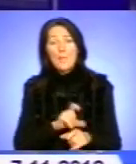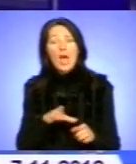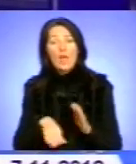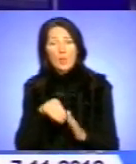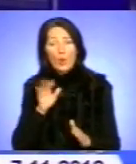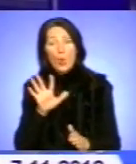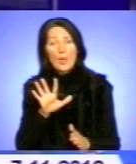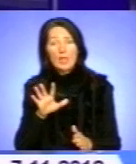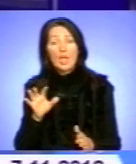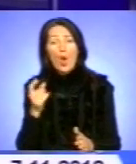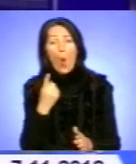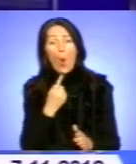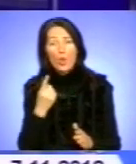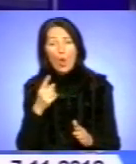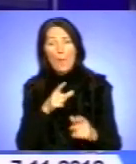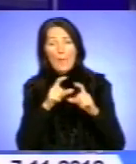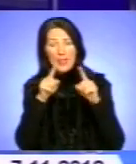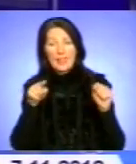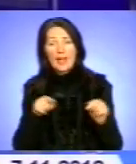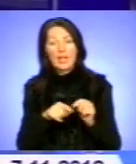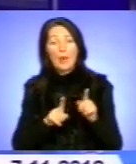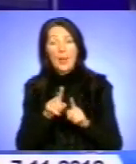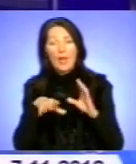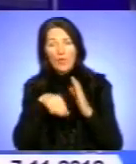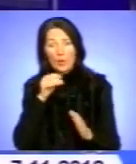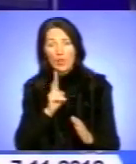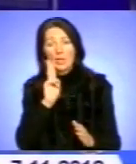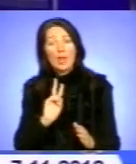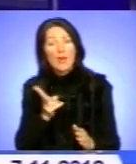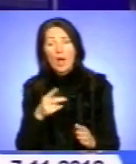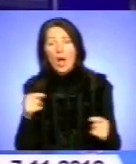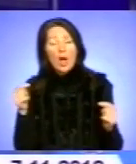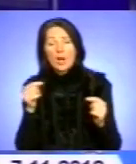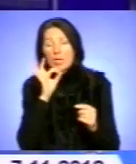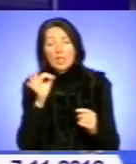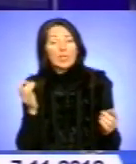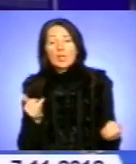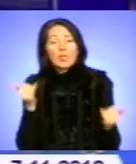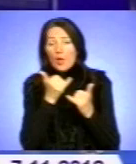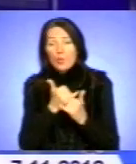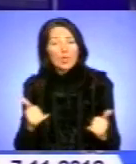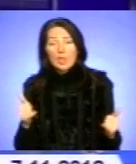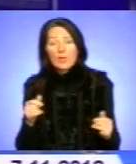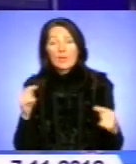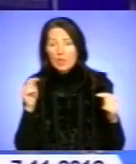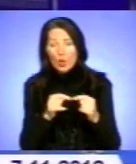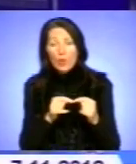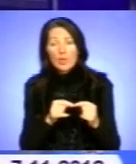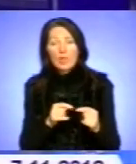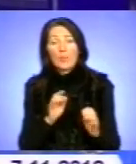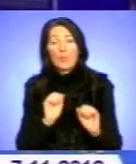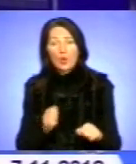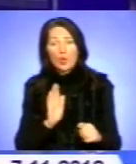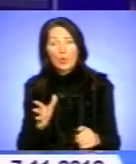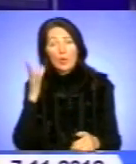одномандатних виборчих округах, по яких ЦВК заявила про неможливість встановлення результатів голосування, можуть бути враховані лише у державному бюджеті